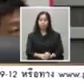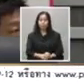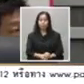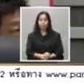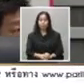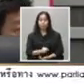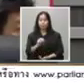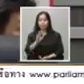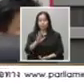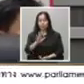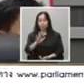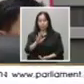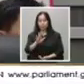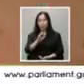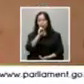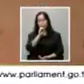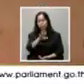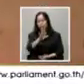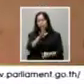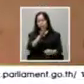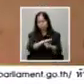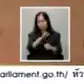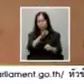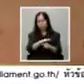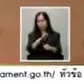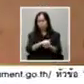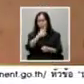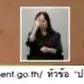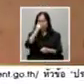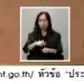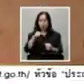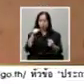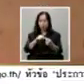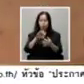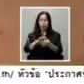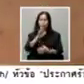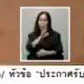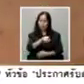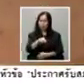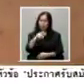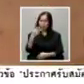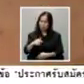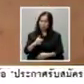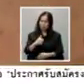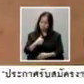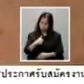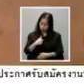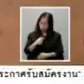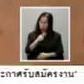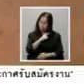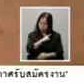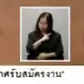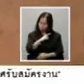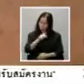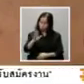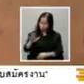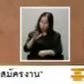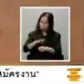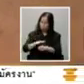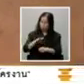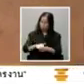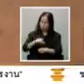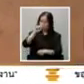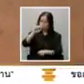ครับผม ผมขอแต่ครับเพราะว่ามันเข้าสู่กระบวนการการอภิปรายของท่านเสรีแล้วผมเป็นคนควบคุมกำกับการประชุมอยู่ครับ